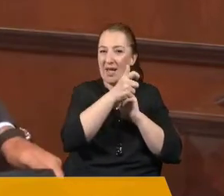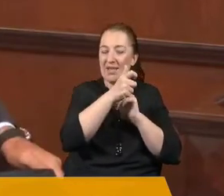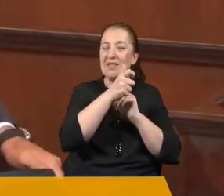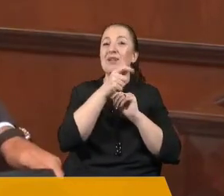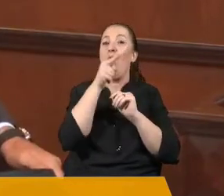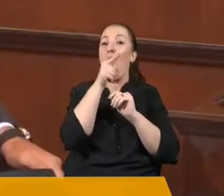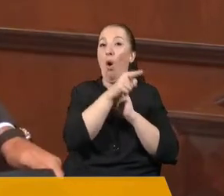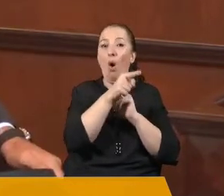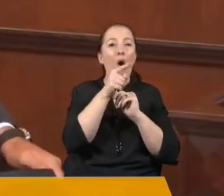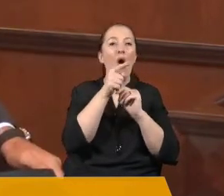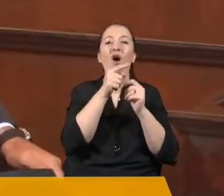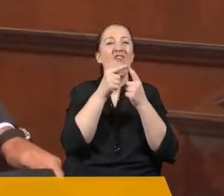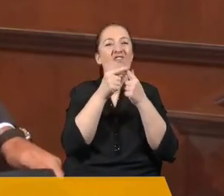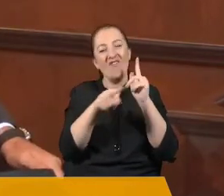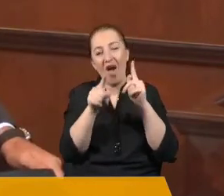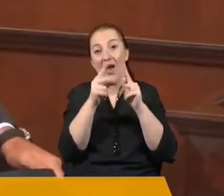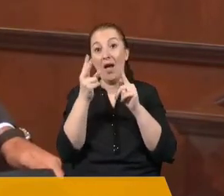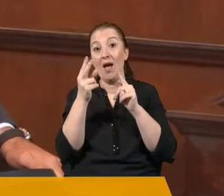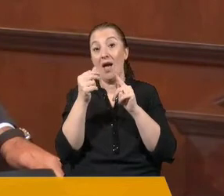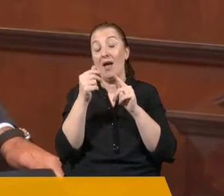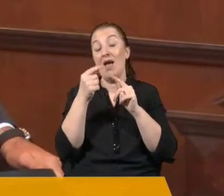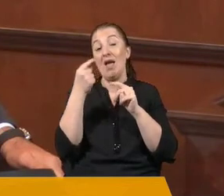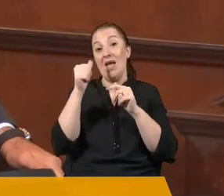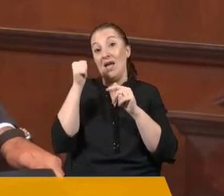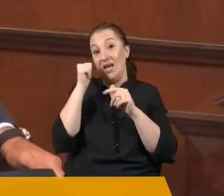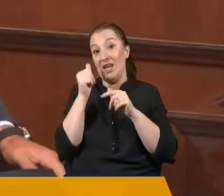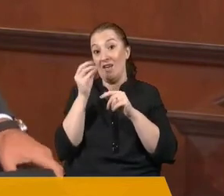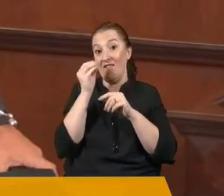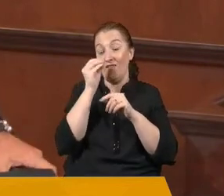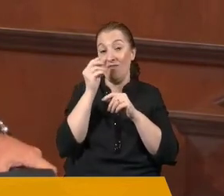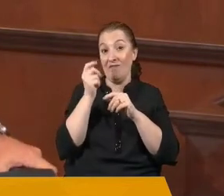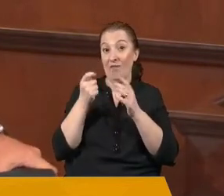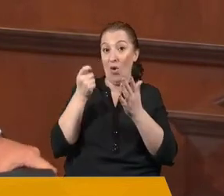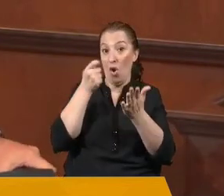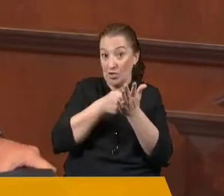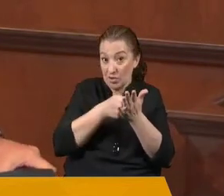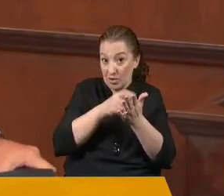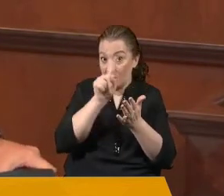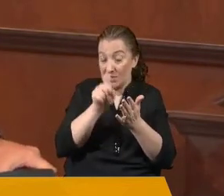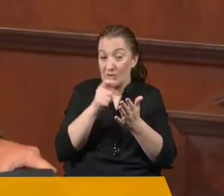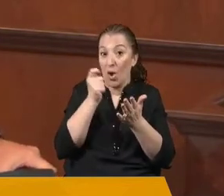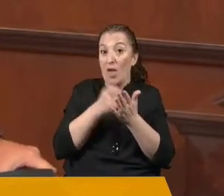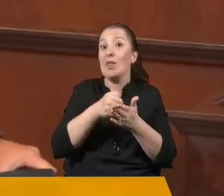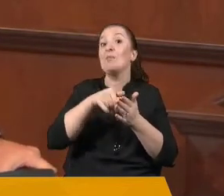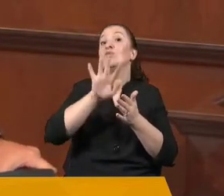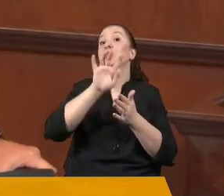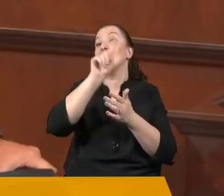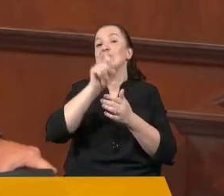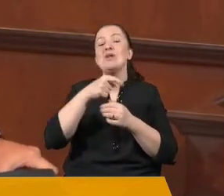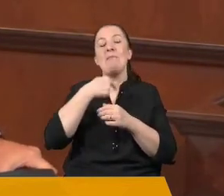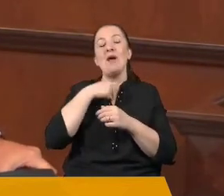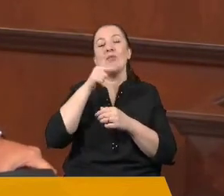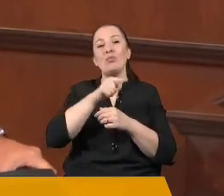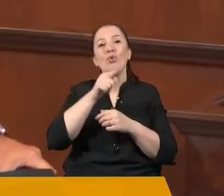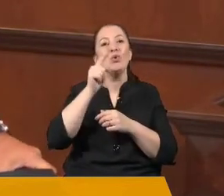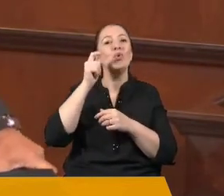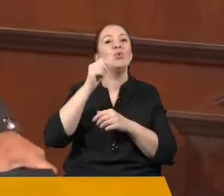miyiz? Konu esasında bu kadar basit. Ben bu duygu ve düşüncelerle